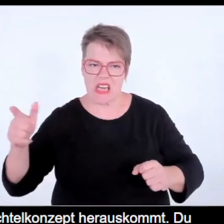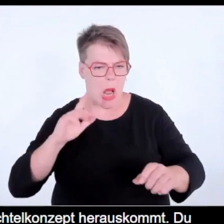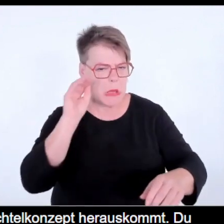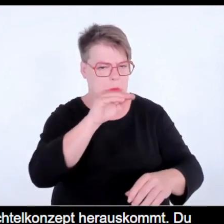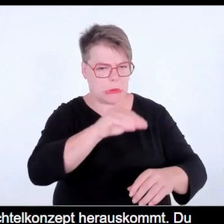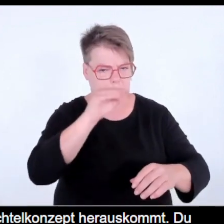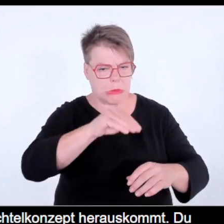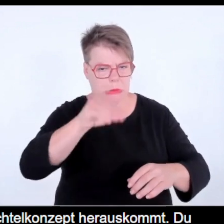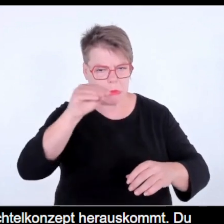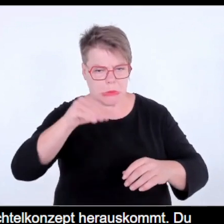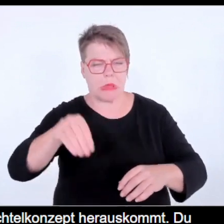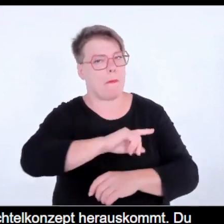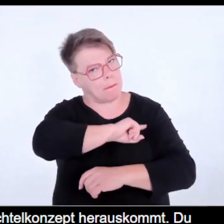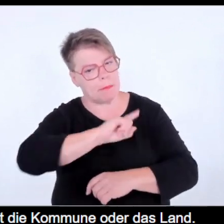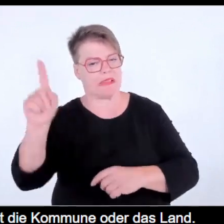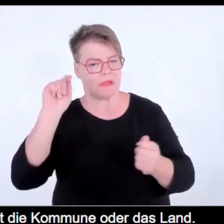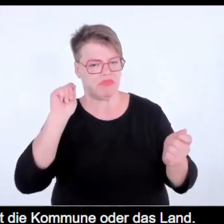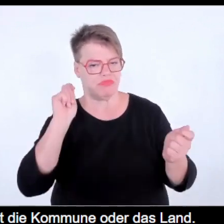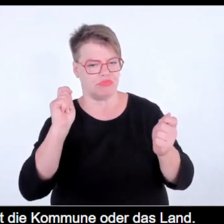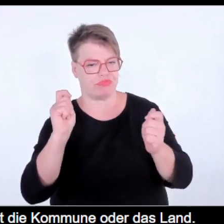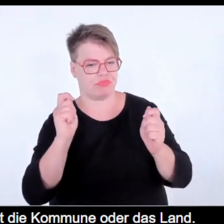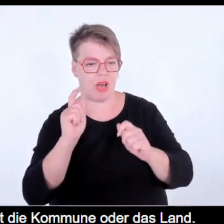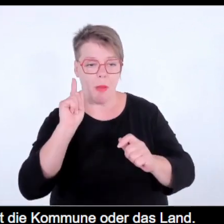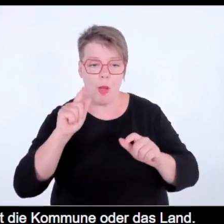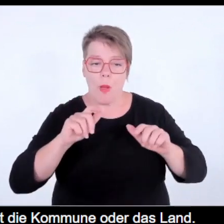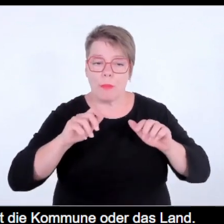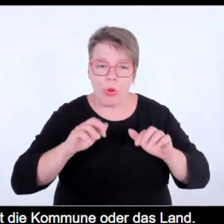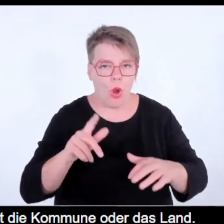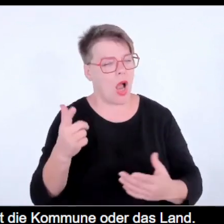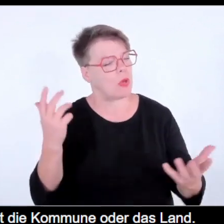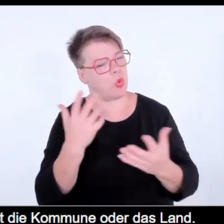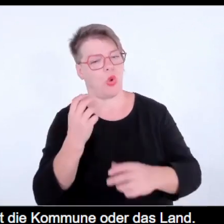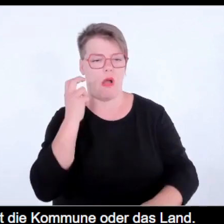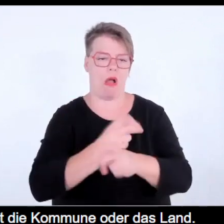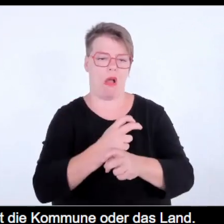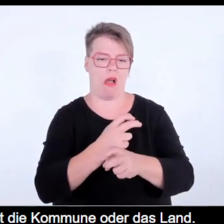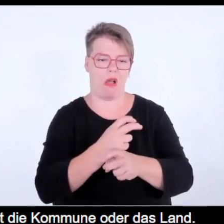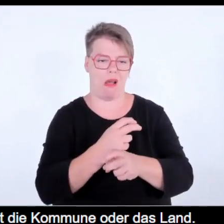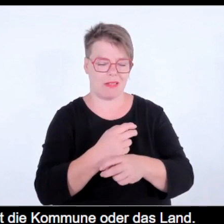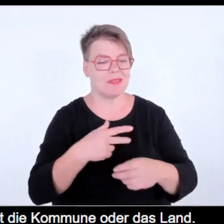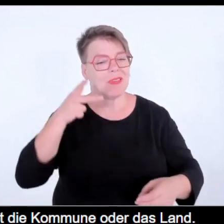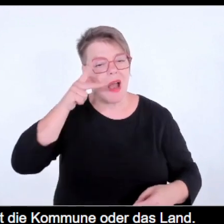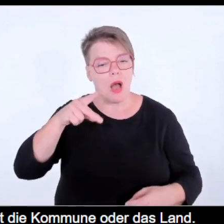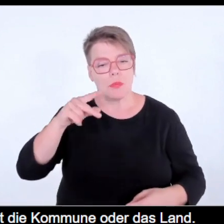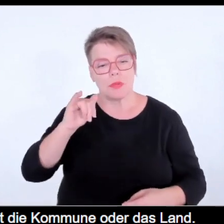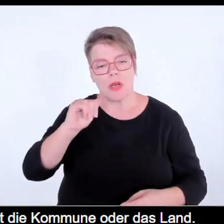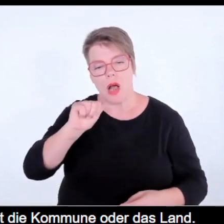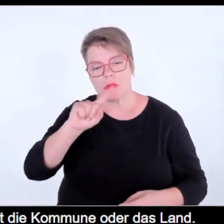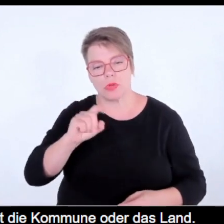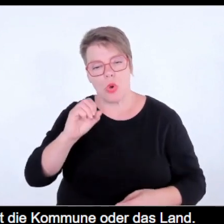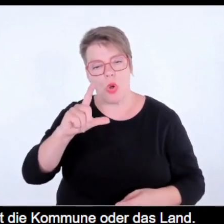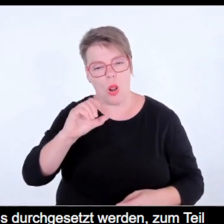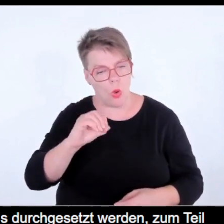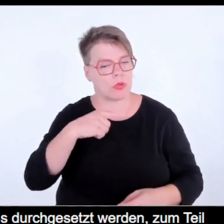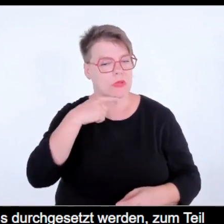Gesamtempfinden und der Gesamtanmutung der Schulfamilie beschäftigt. Aber es ist auch so, letzter Satz. Deswegen würde ich auch mal einen gesellschaftlichen